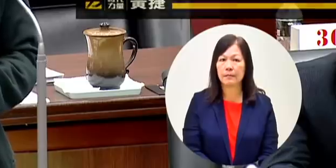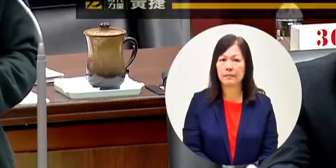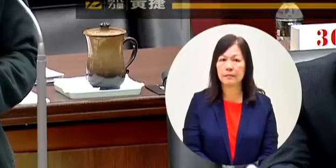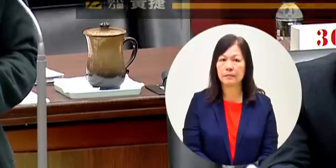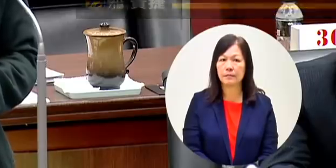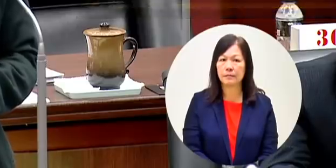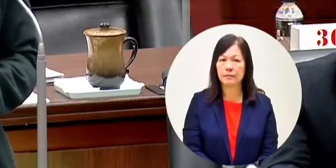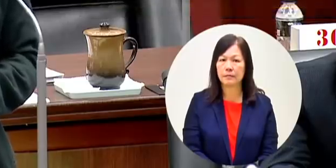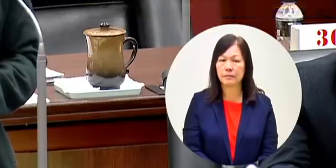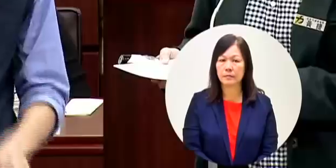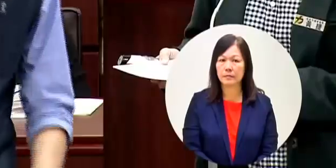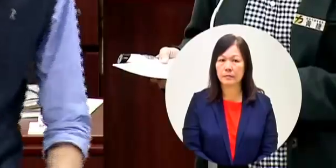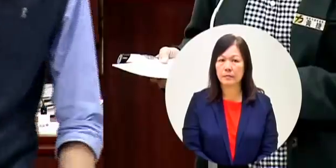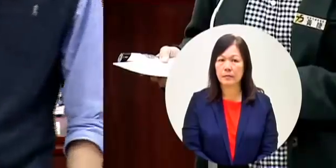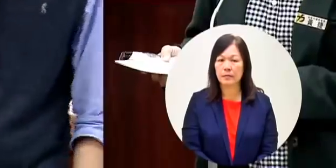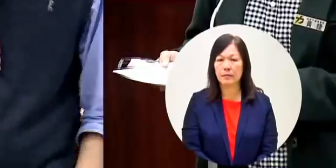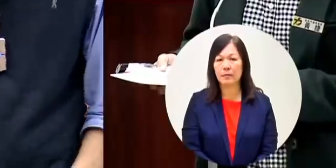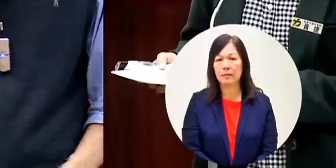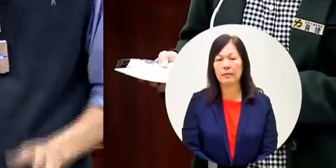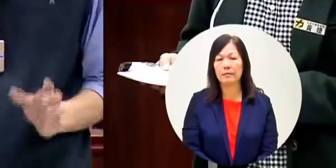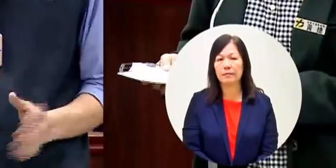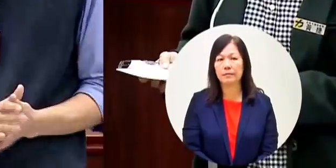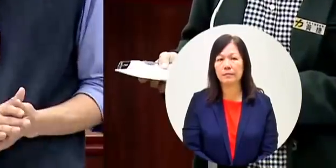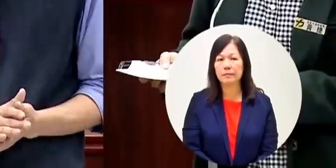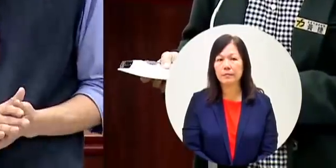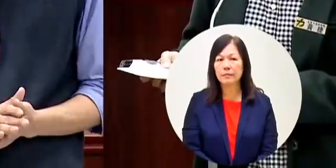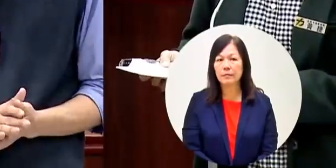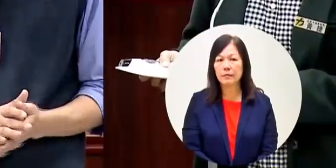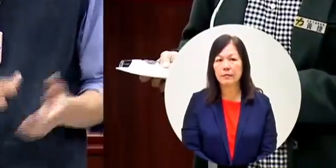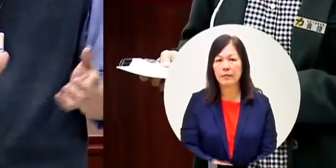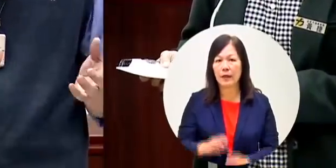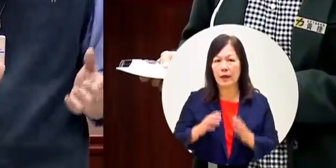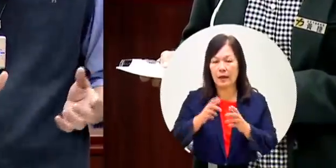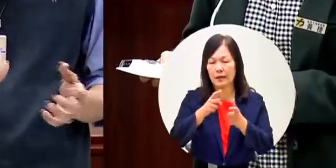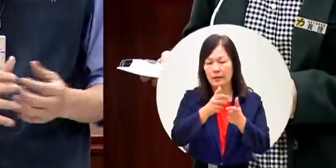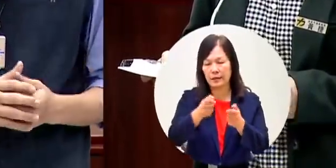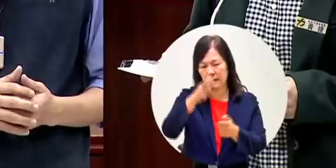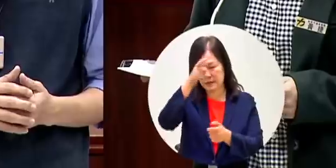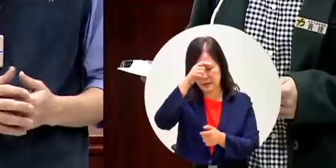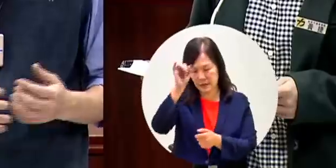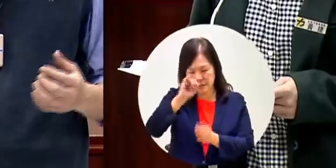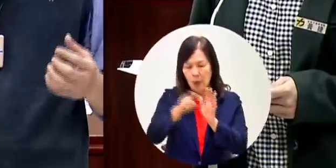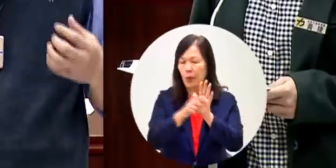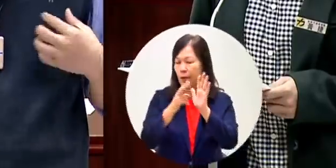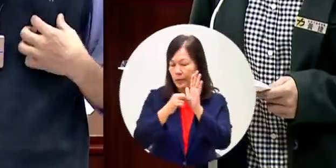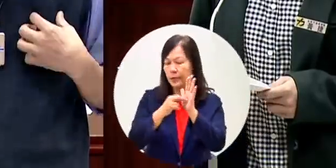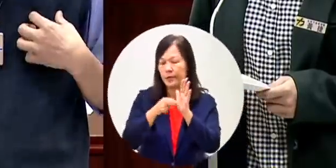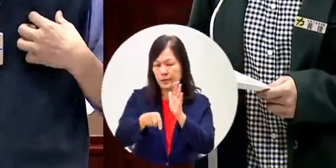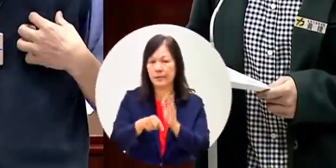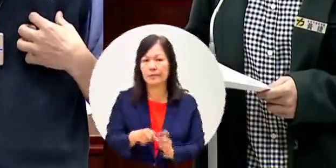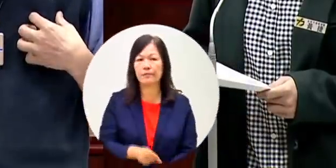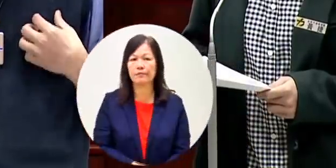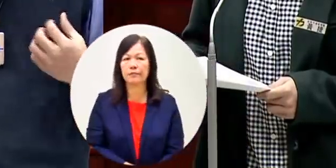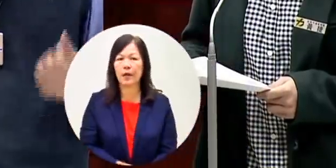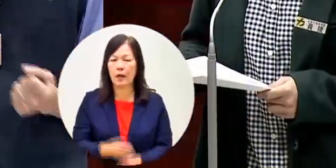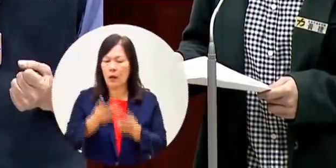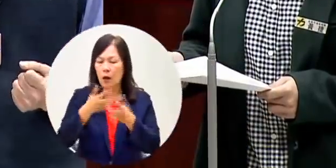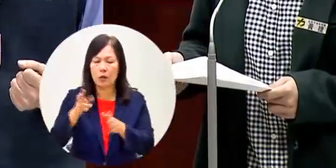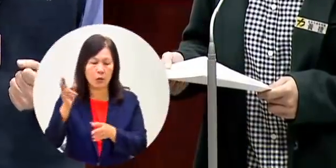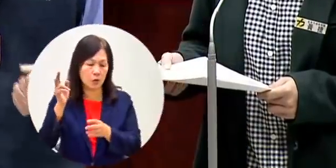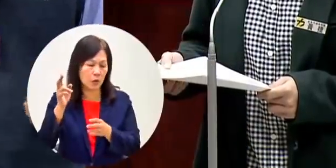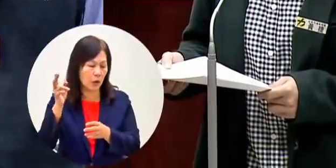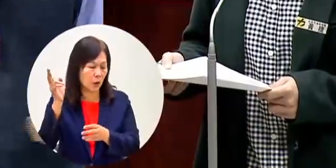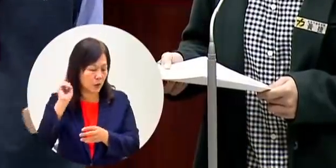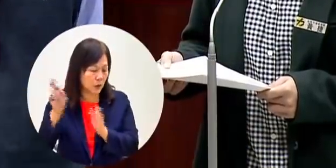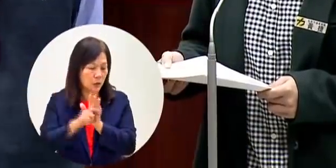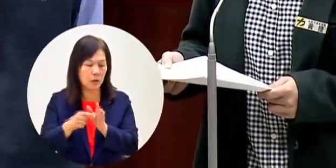请等会。 谢谢黄议员哈，我澄清一下，因为很多讯息到我的身上，以及我家人